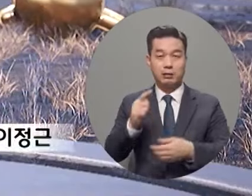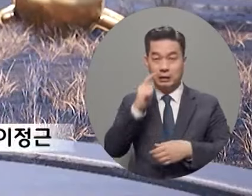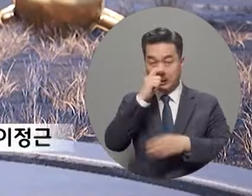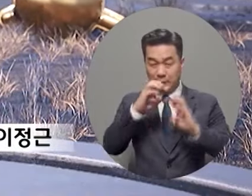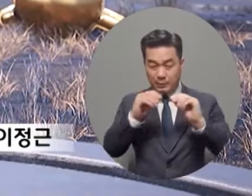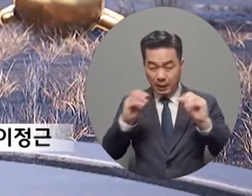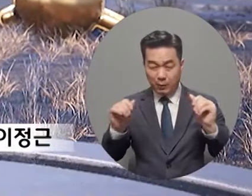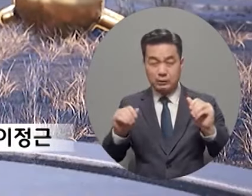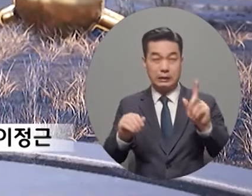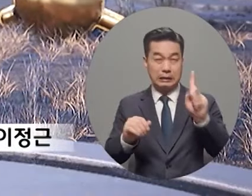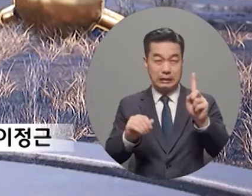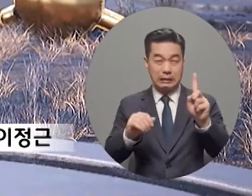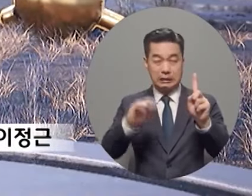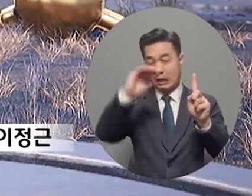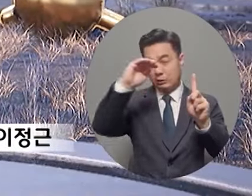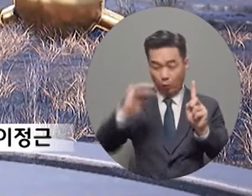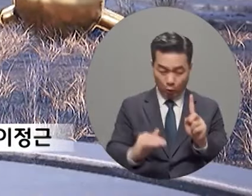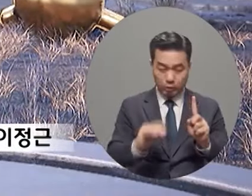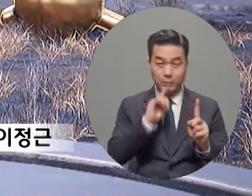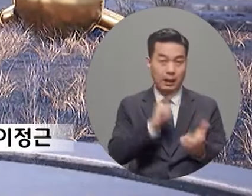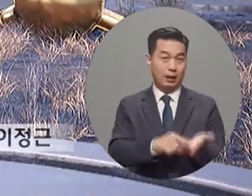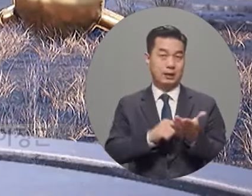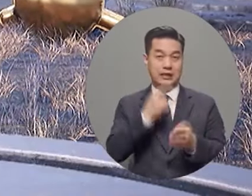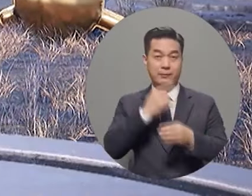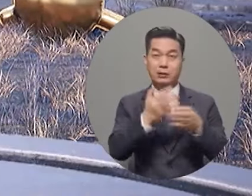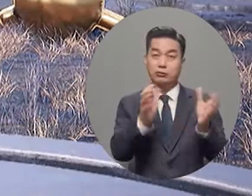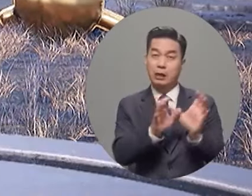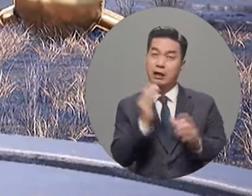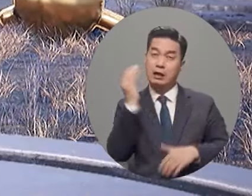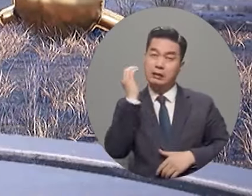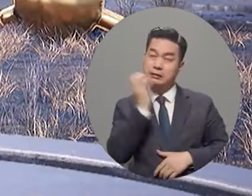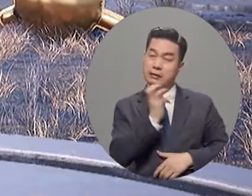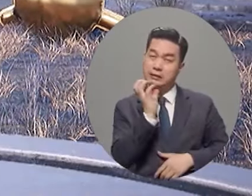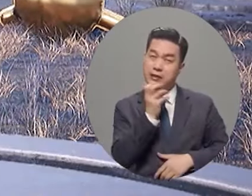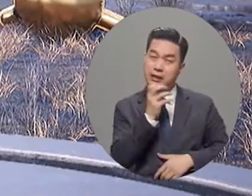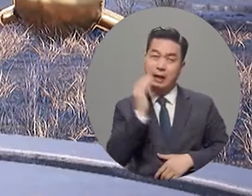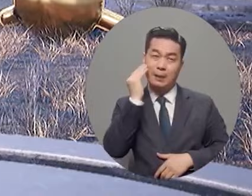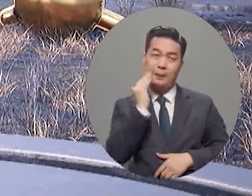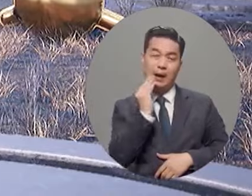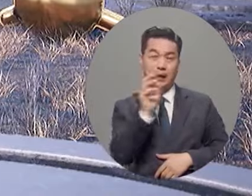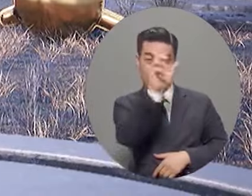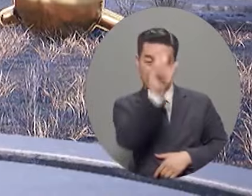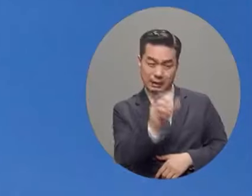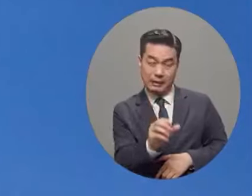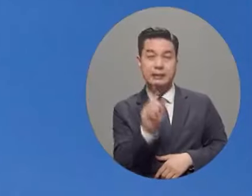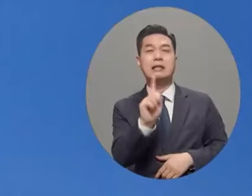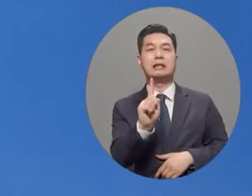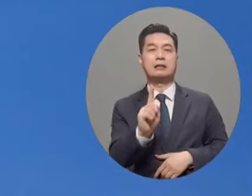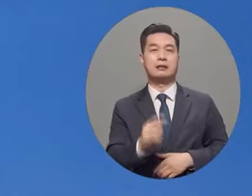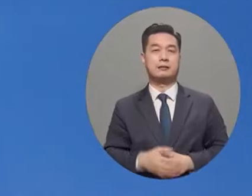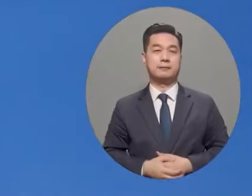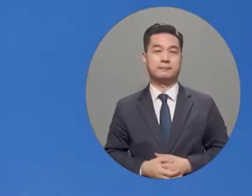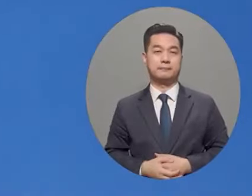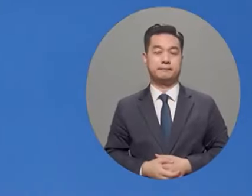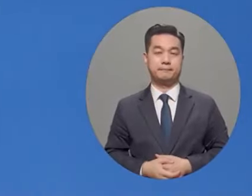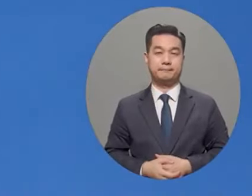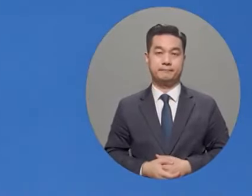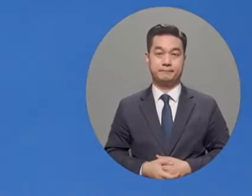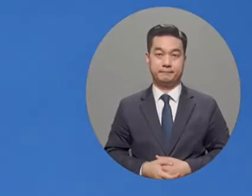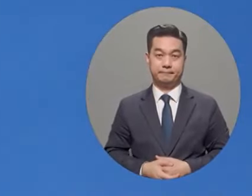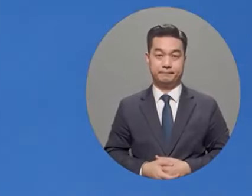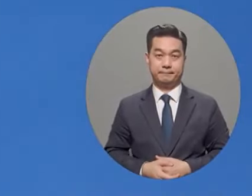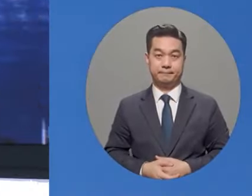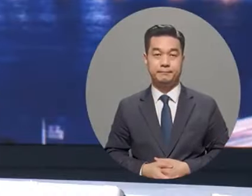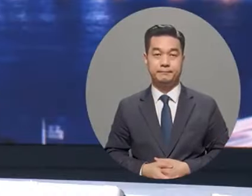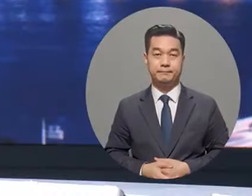1까지 떨어졌다고 소개하면서 민주당 상징색인 파란색을 썼다는 이유였습니다 MBC 뉴스 조희원